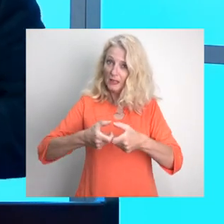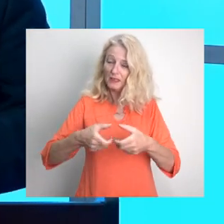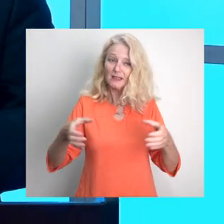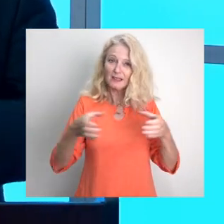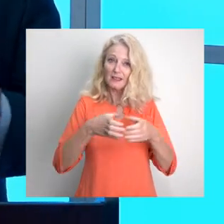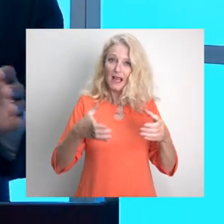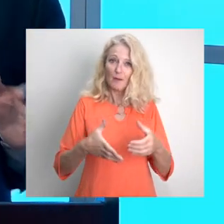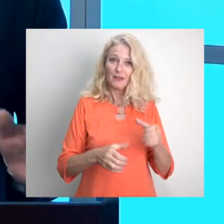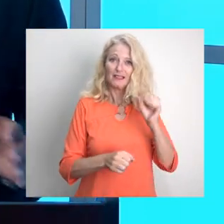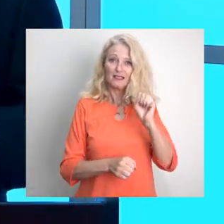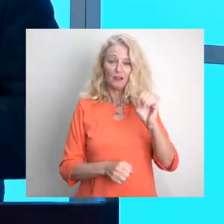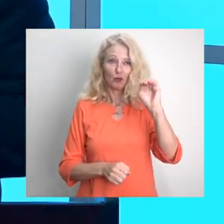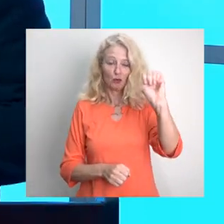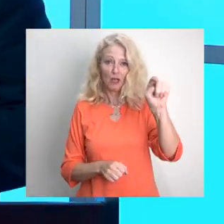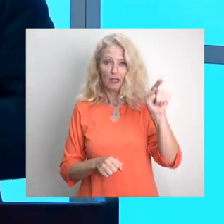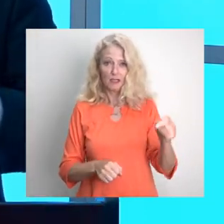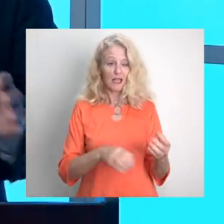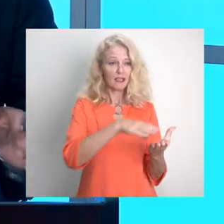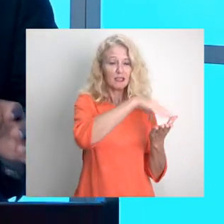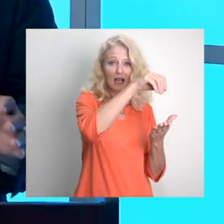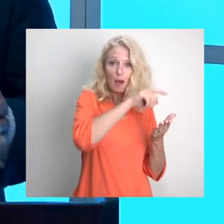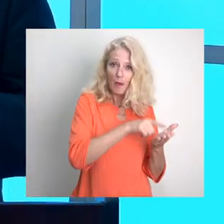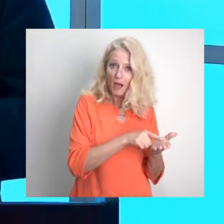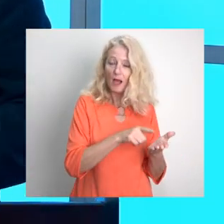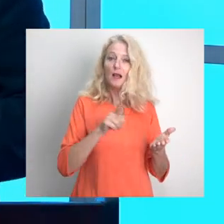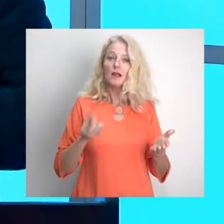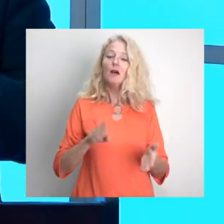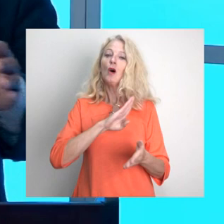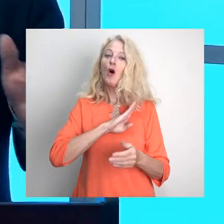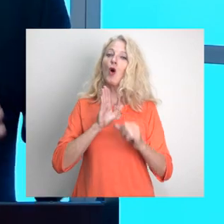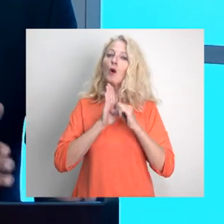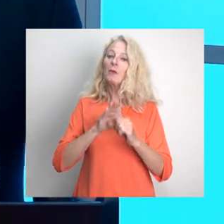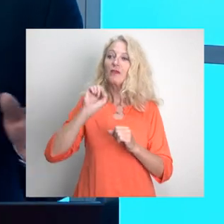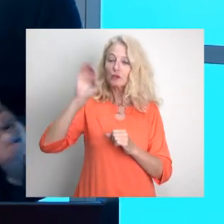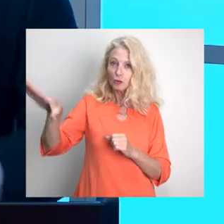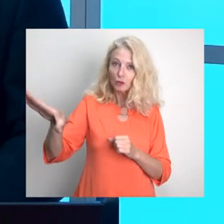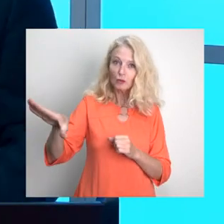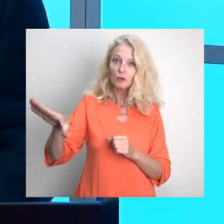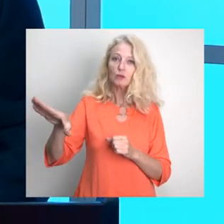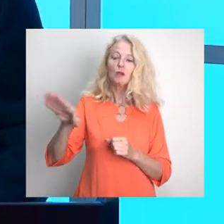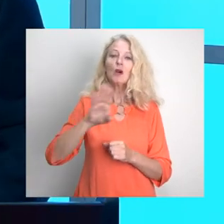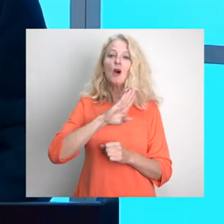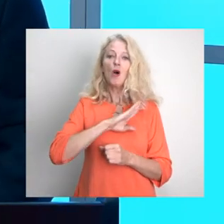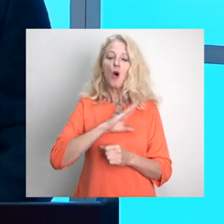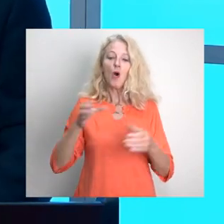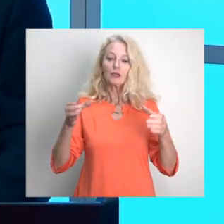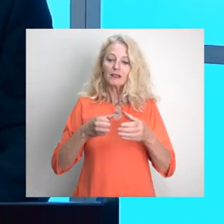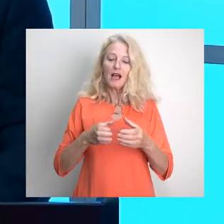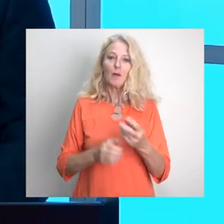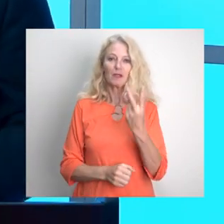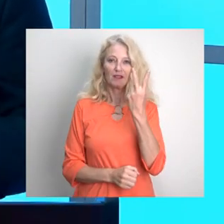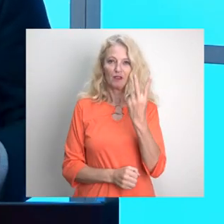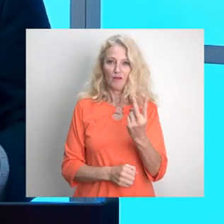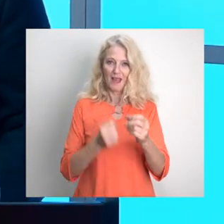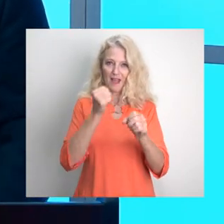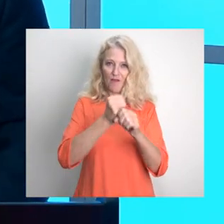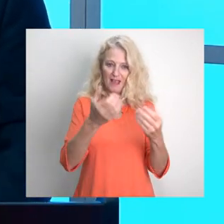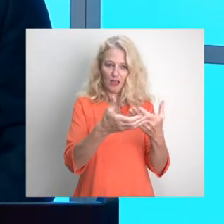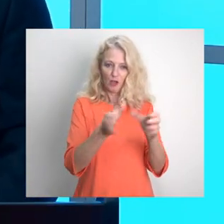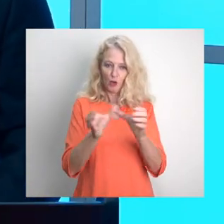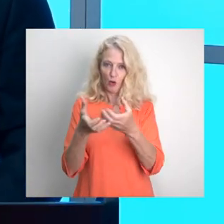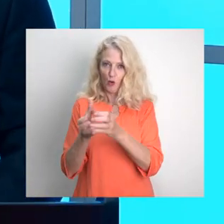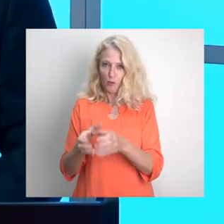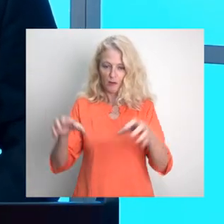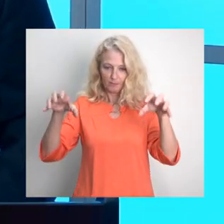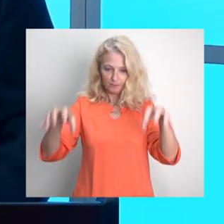maar ook Saba en Sint-Estatius, brieven hebben gestuurd richting het kabinet. We hebben ook via Centraal Dialoog twee werkgroepen